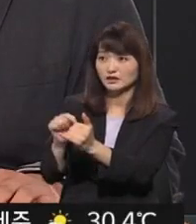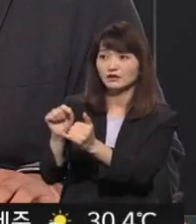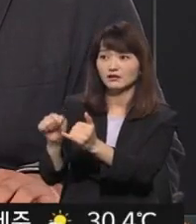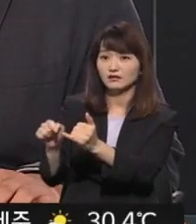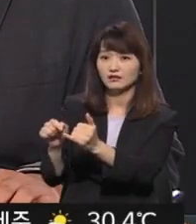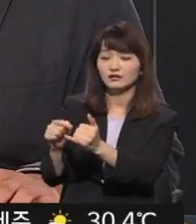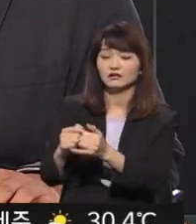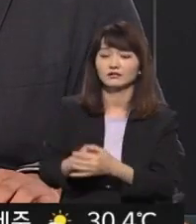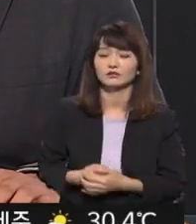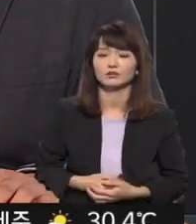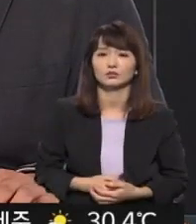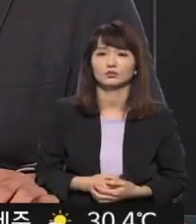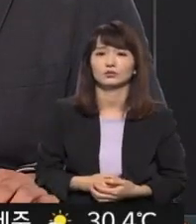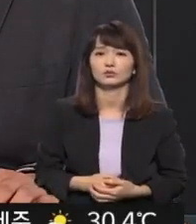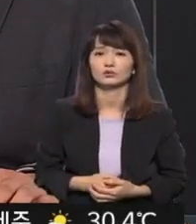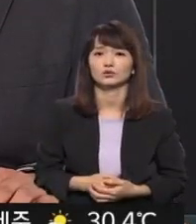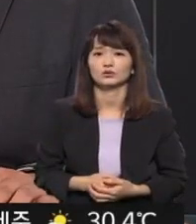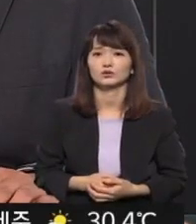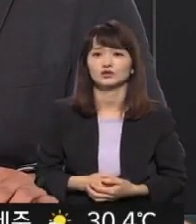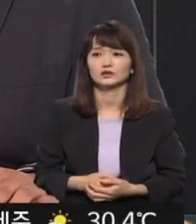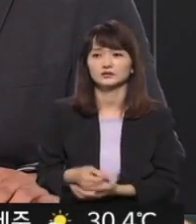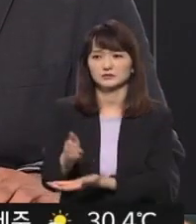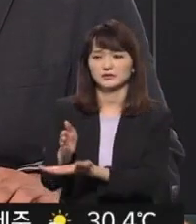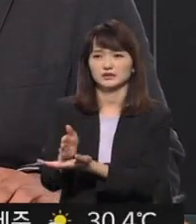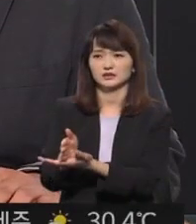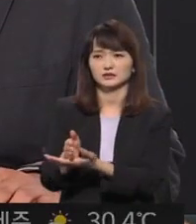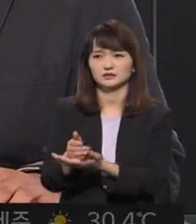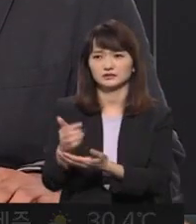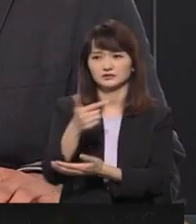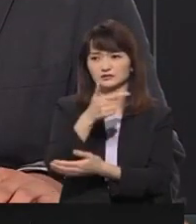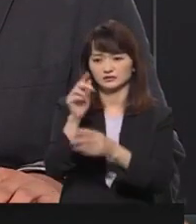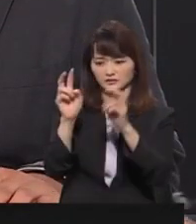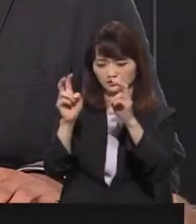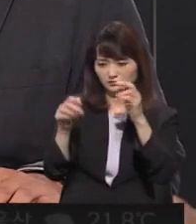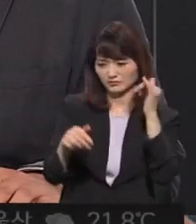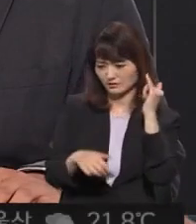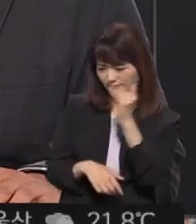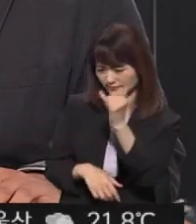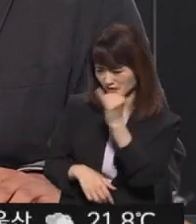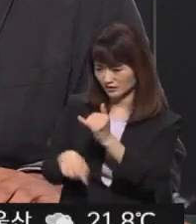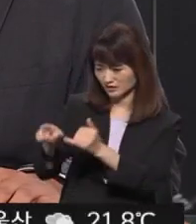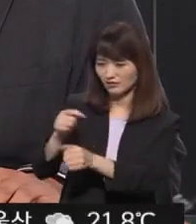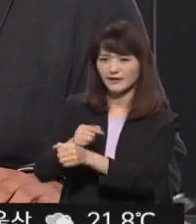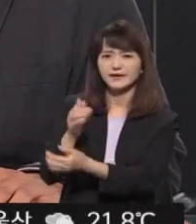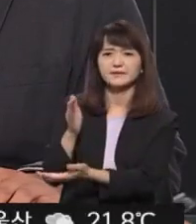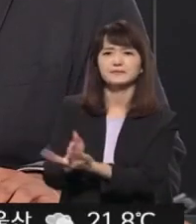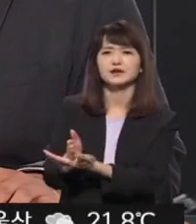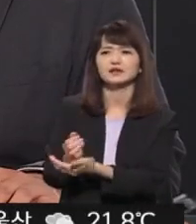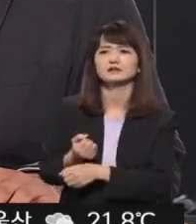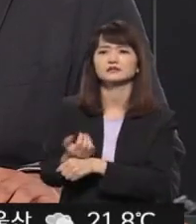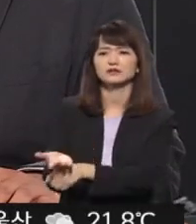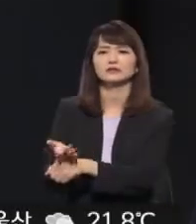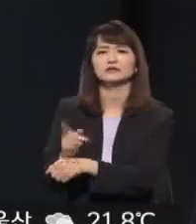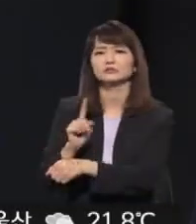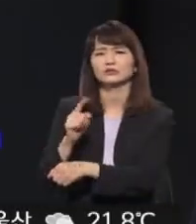되는데 도대체 왜 기업마다 전화를 대통신해서 면바지 그걸 전환해서 이걸 해라 말하라 말